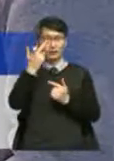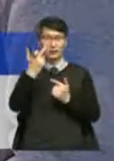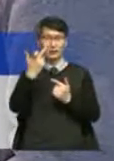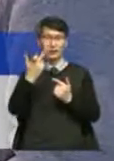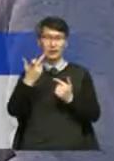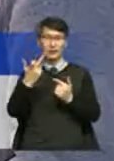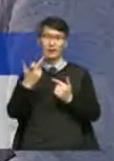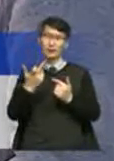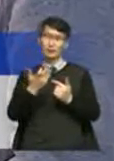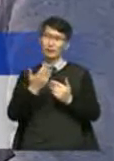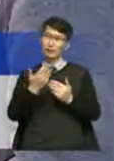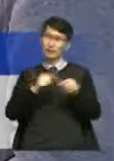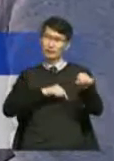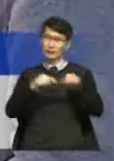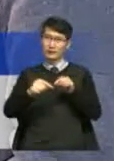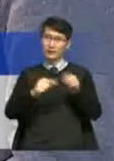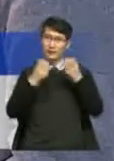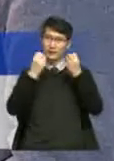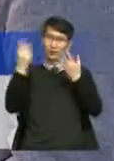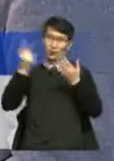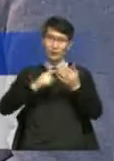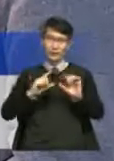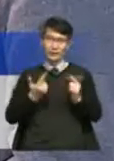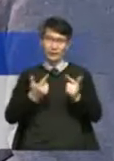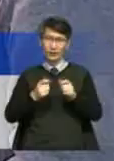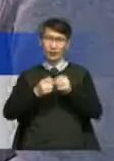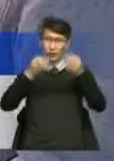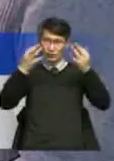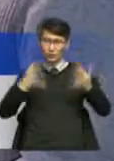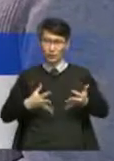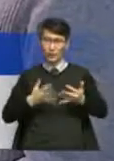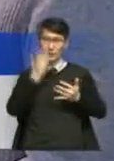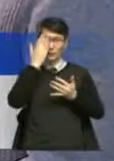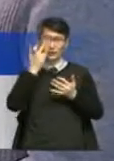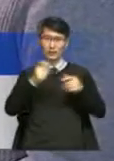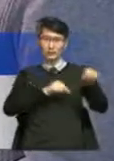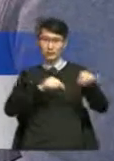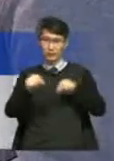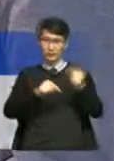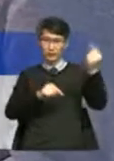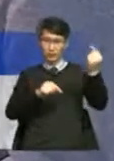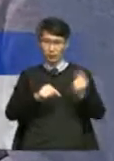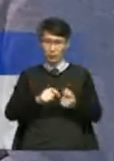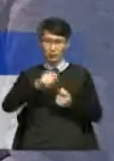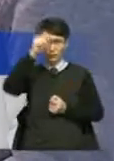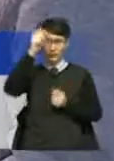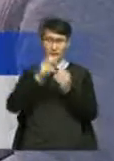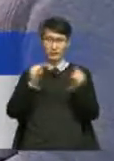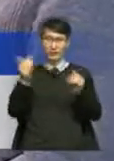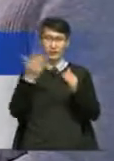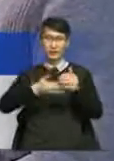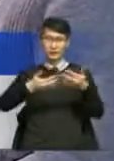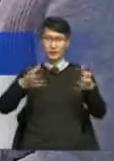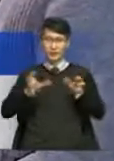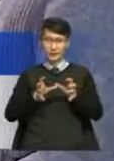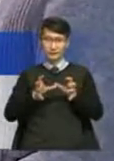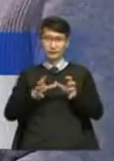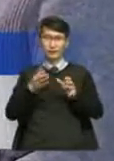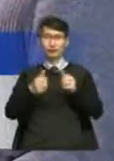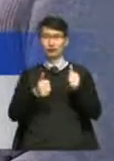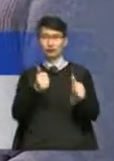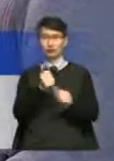정치 철새 도래지가 아닙니다. 용산에서 오랜 기간 정치 활동해온 사람들이 정당에서 그 지역